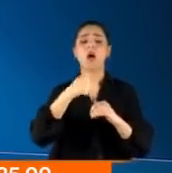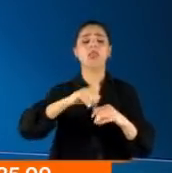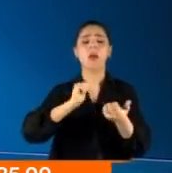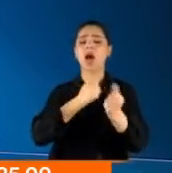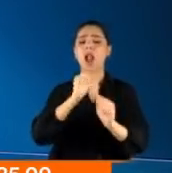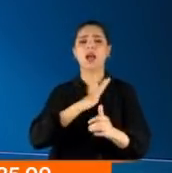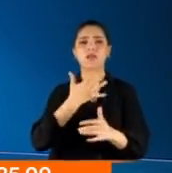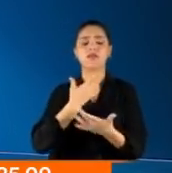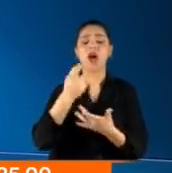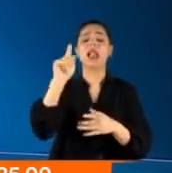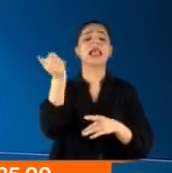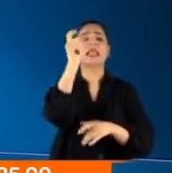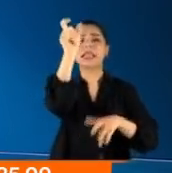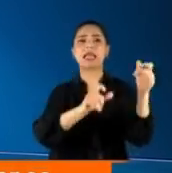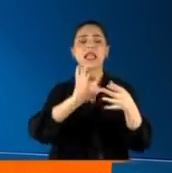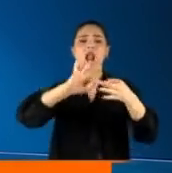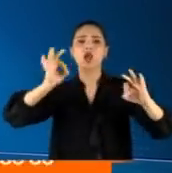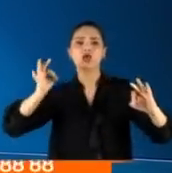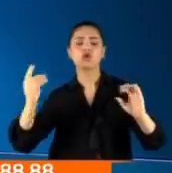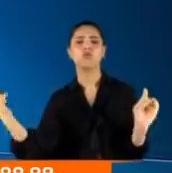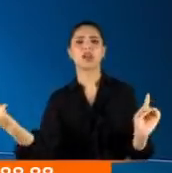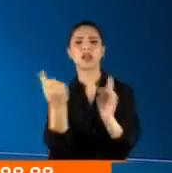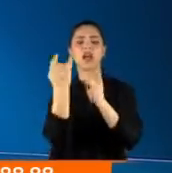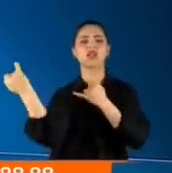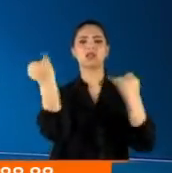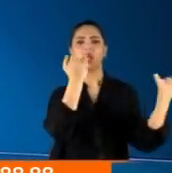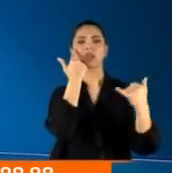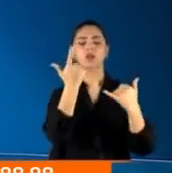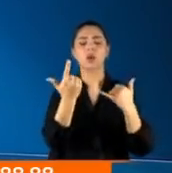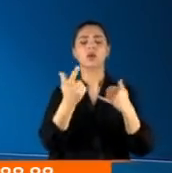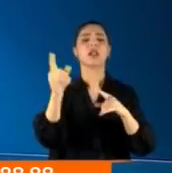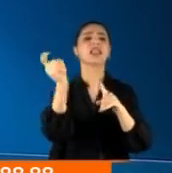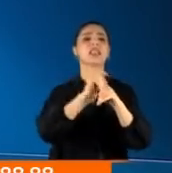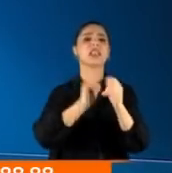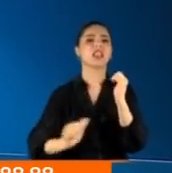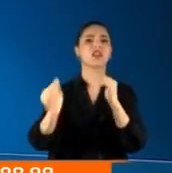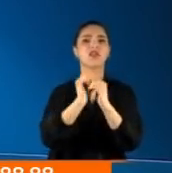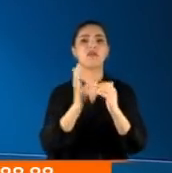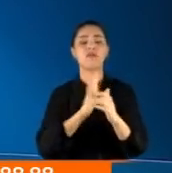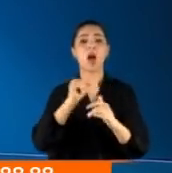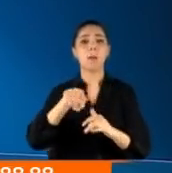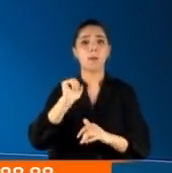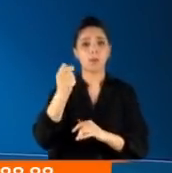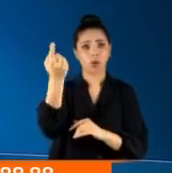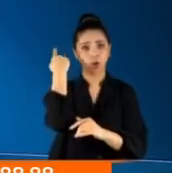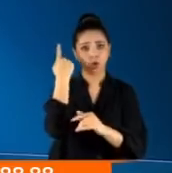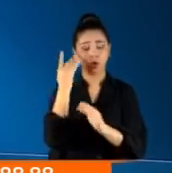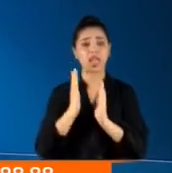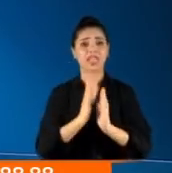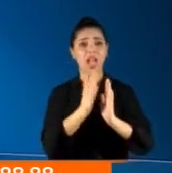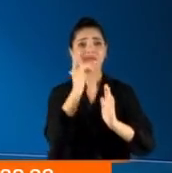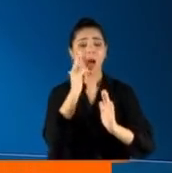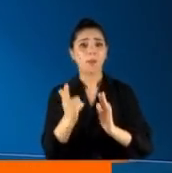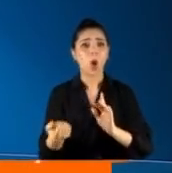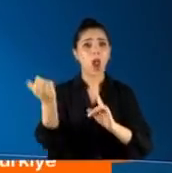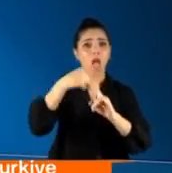gündemi liderlerin sözleri ve karşılıklı atışmaları hareketlendiriyor. Tansiyon yüksek, öyle ki bugün dünün de bir devamı olarak